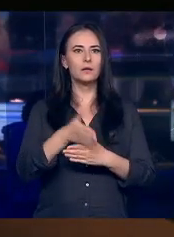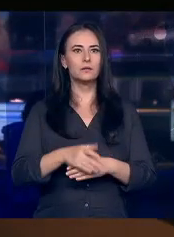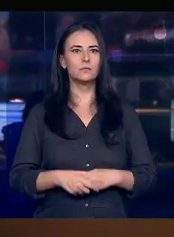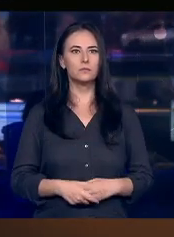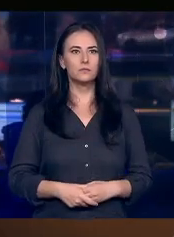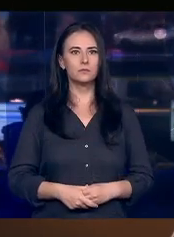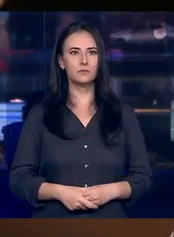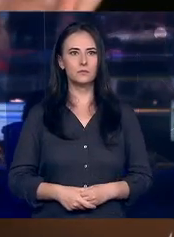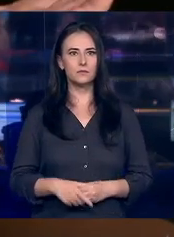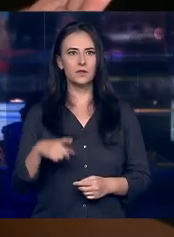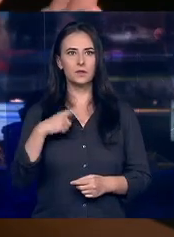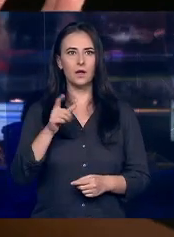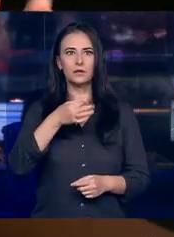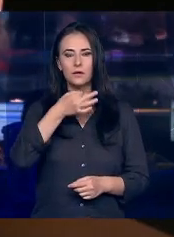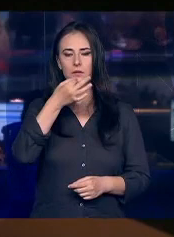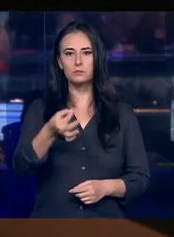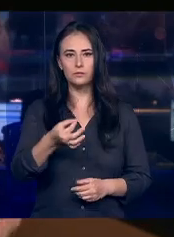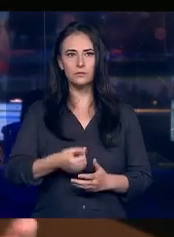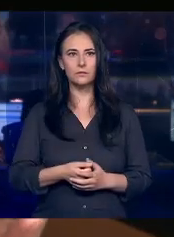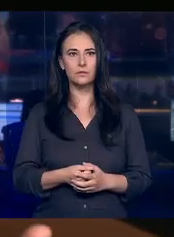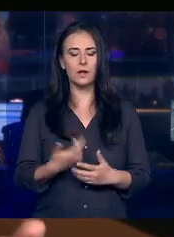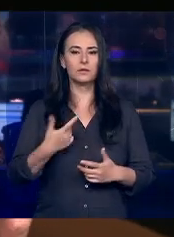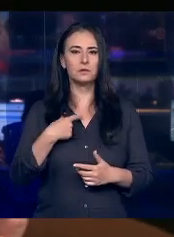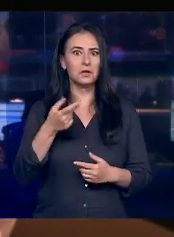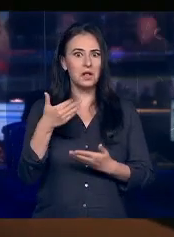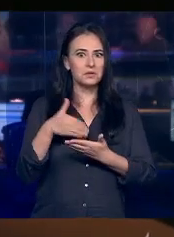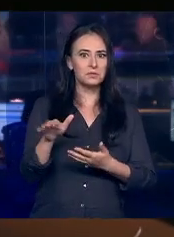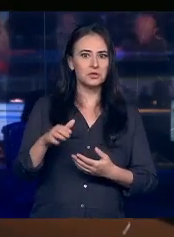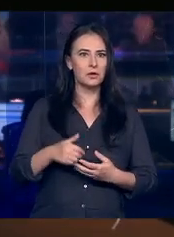Na. Și când m-am dus sus, era plină de sânge.